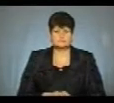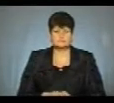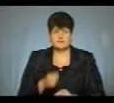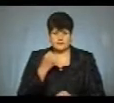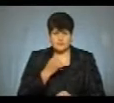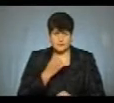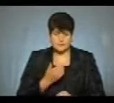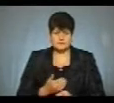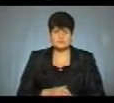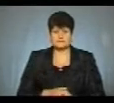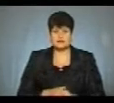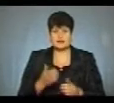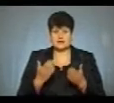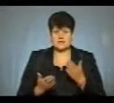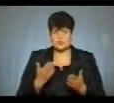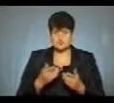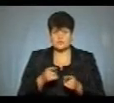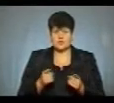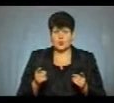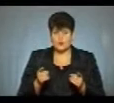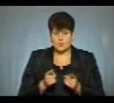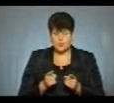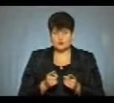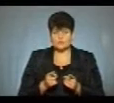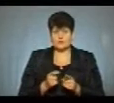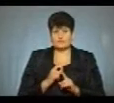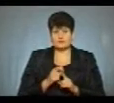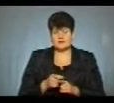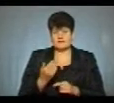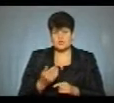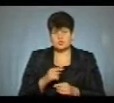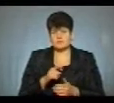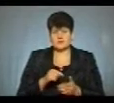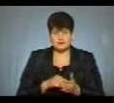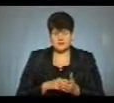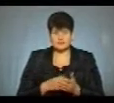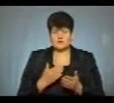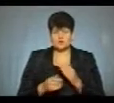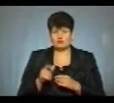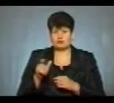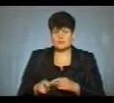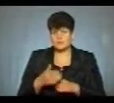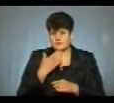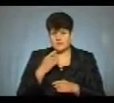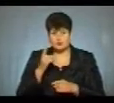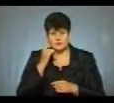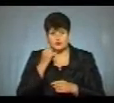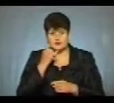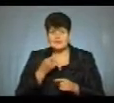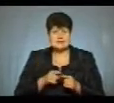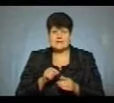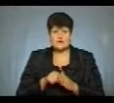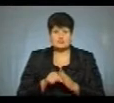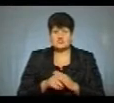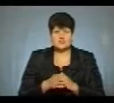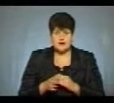Дякую. Якщо би коротко відповісти на ваше запитання, якщо людина не має мобільного телефону, це не означає, що